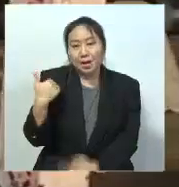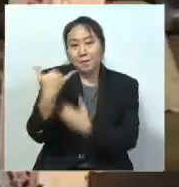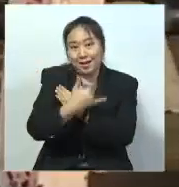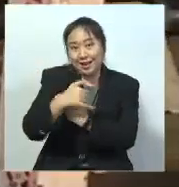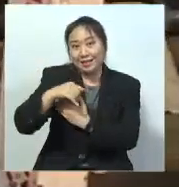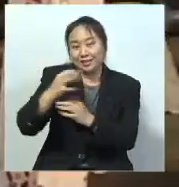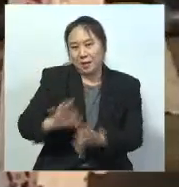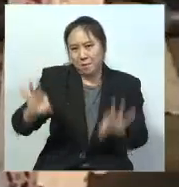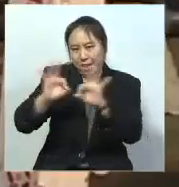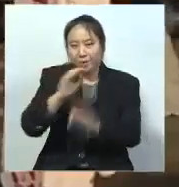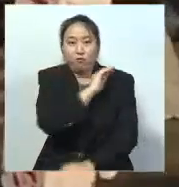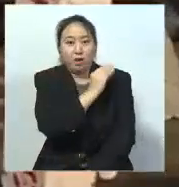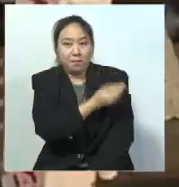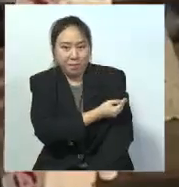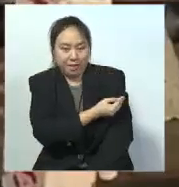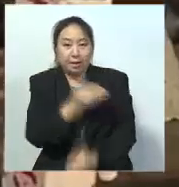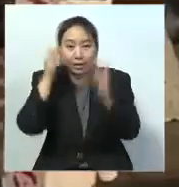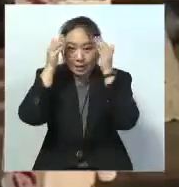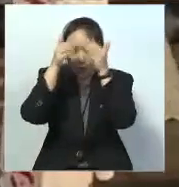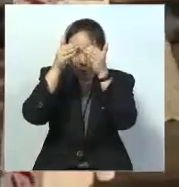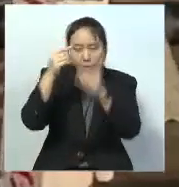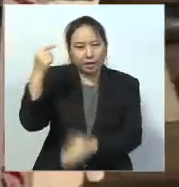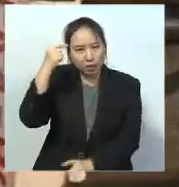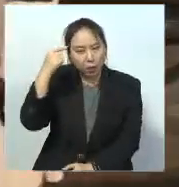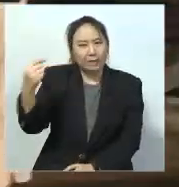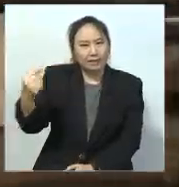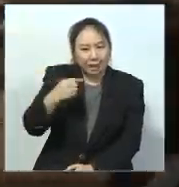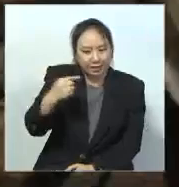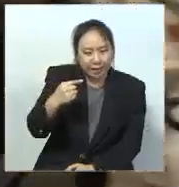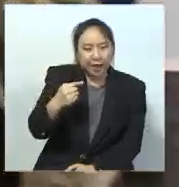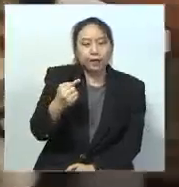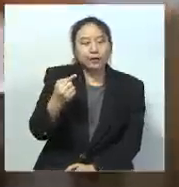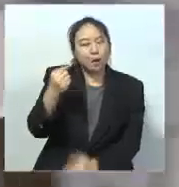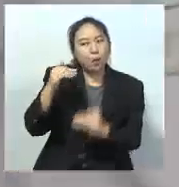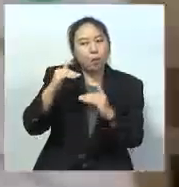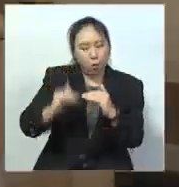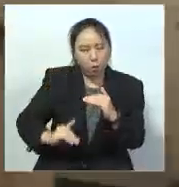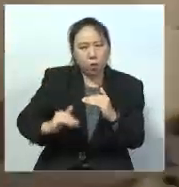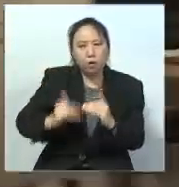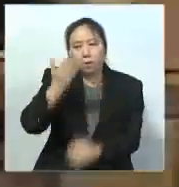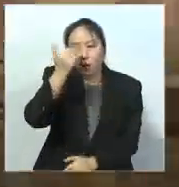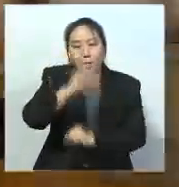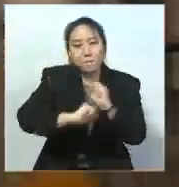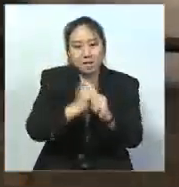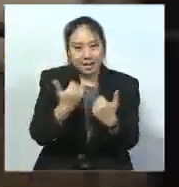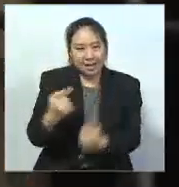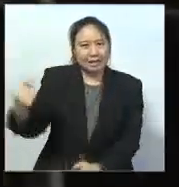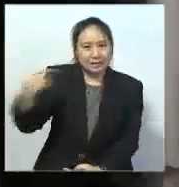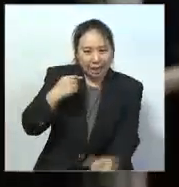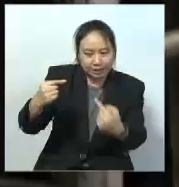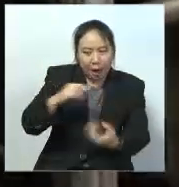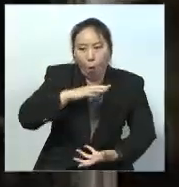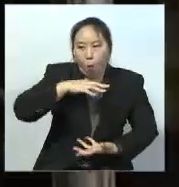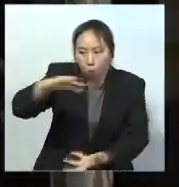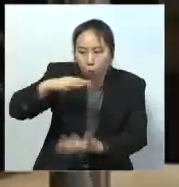ก็คือฟิลิปปินส์และอินโดนีเซียเนี่ยคาดว่าน่าจะนำเข้าน้อยลงคือนับเข้าลดลงเพราะว่าปีนี้เขานำเข้าไปเย